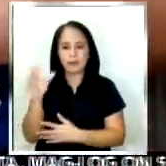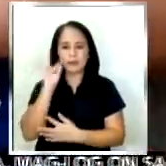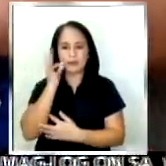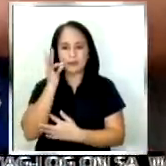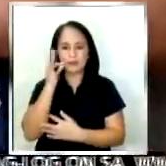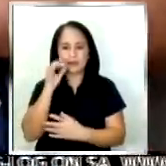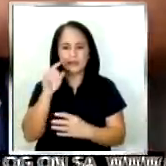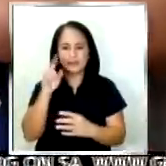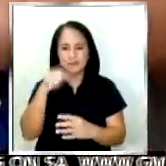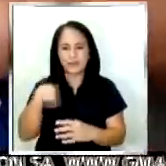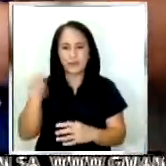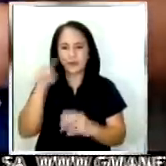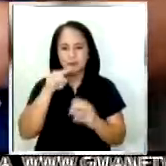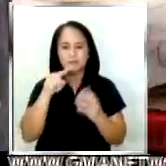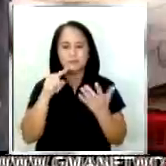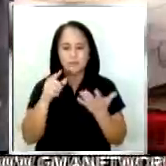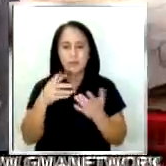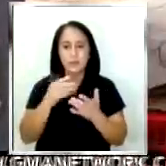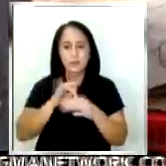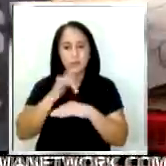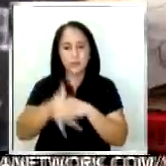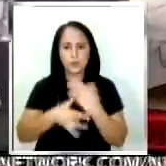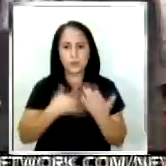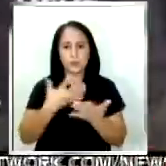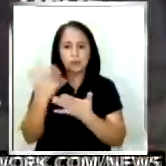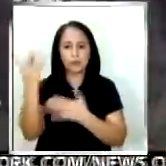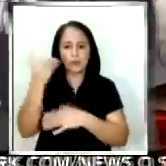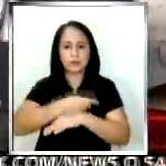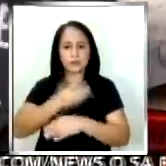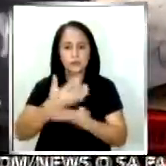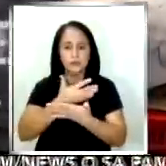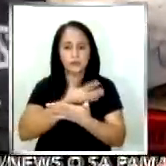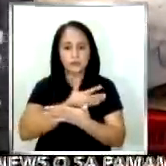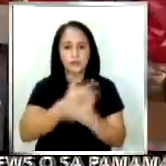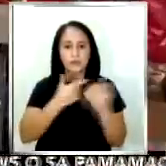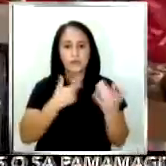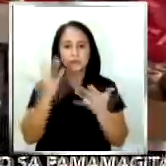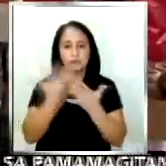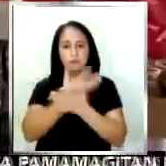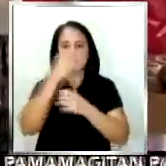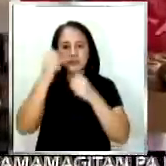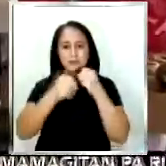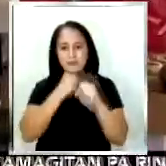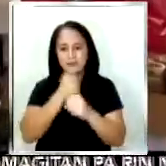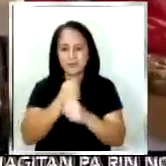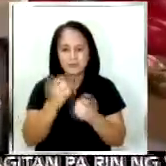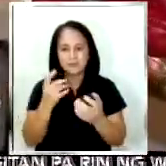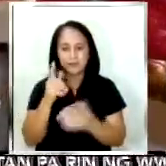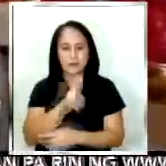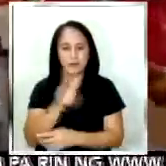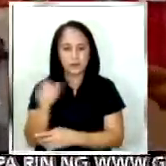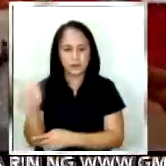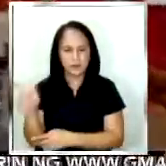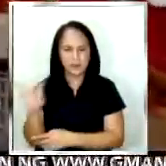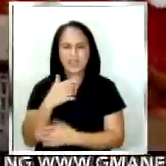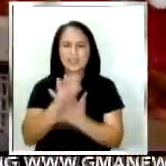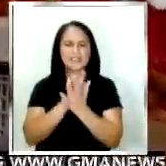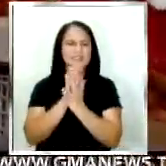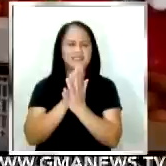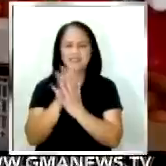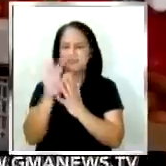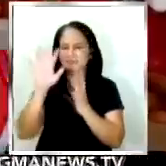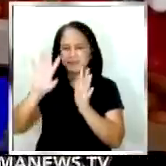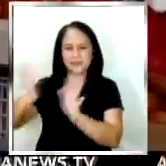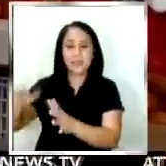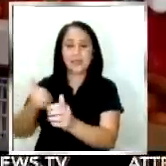siyang namili kahit apat na araw pa bago ang salubong 2021. Para po iwas siksikan, saka